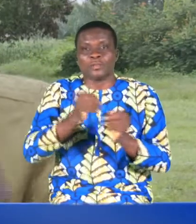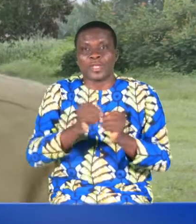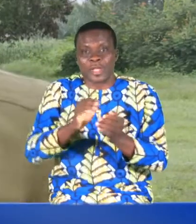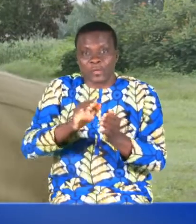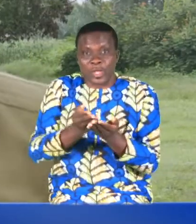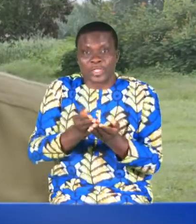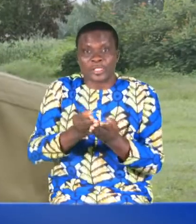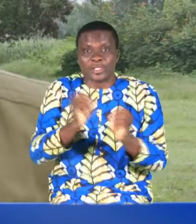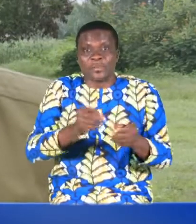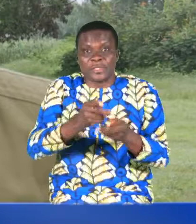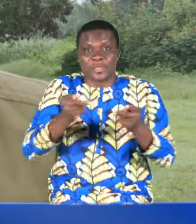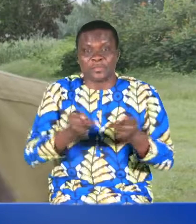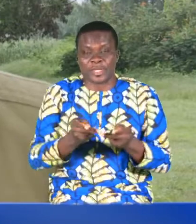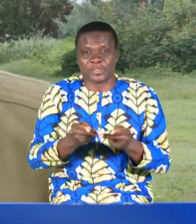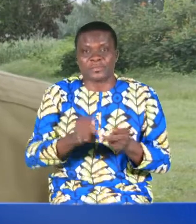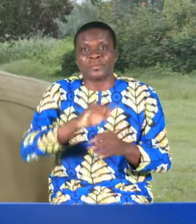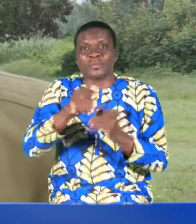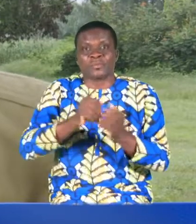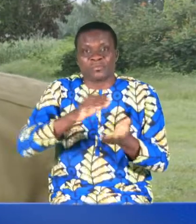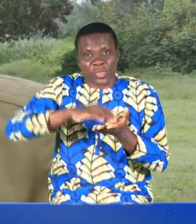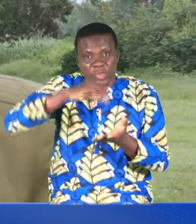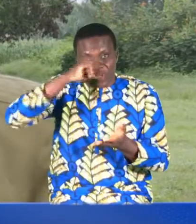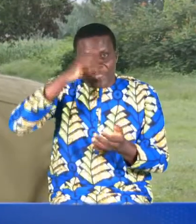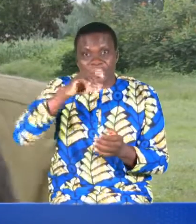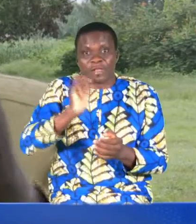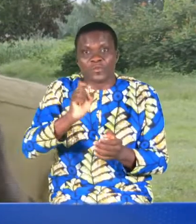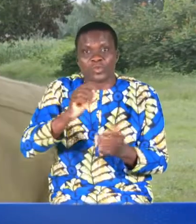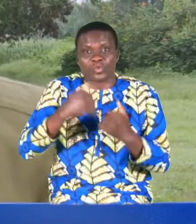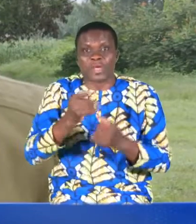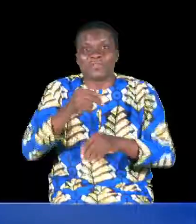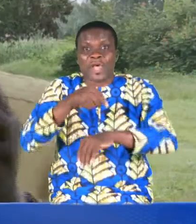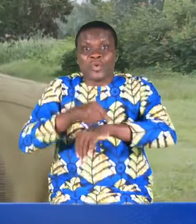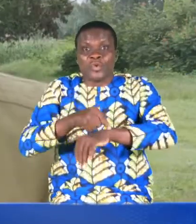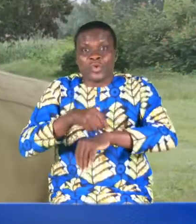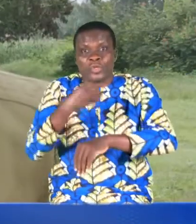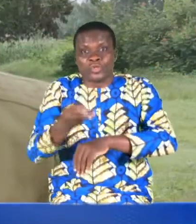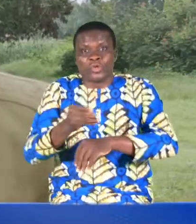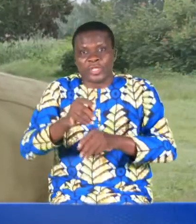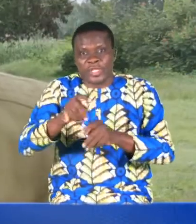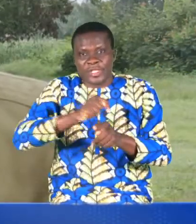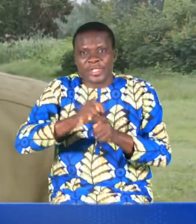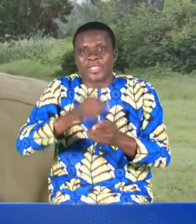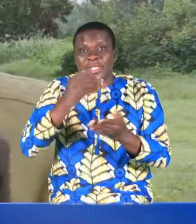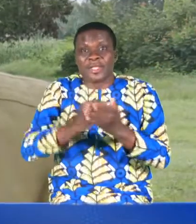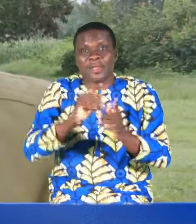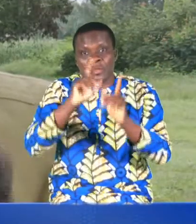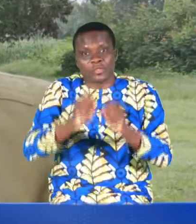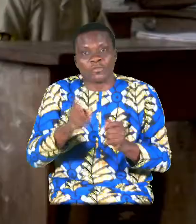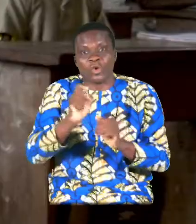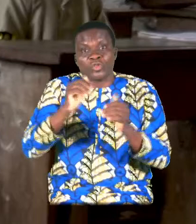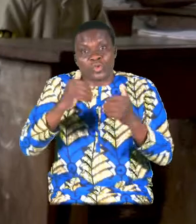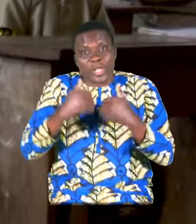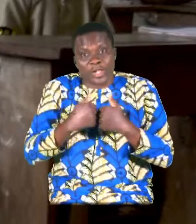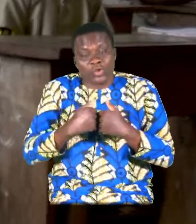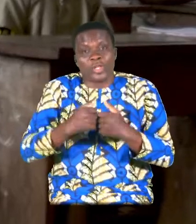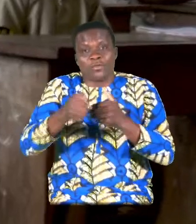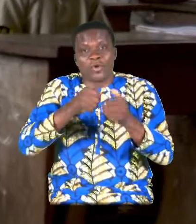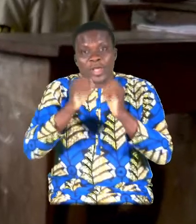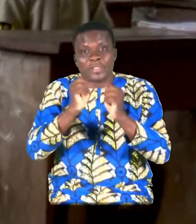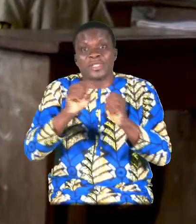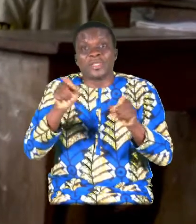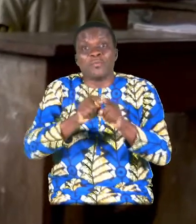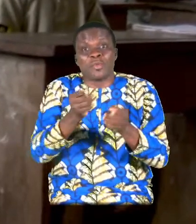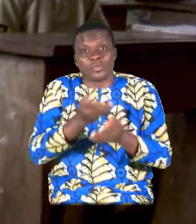l'agenda mis en place, tous les élèves doivent à une heure donnée traiter les mêmes épreuves. On doit leur avoir administré les mêmes